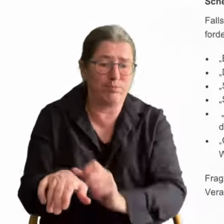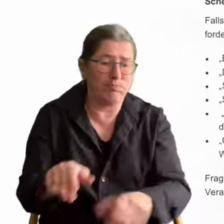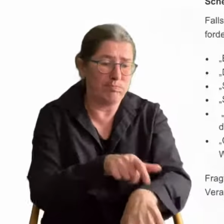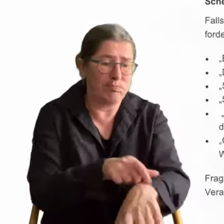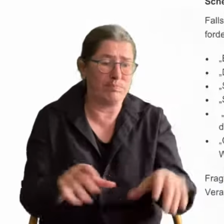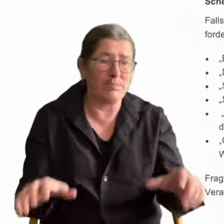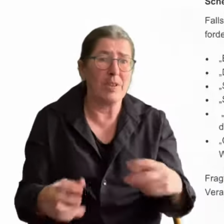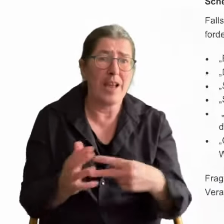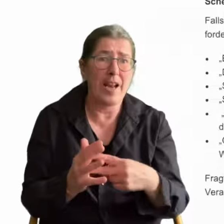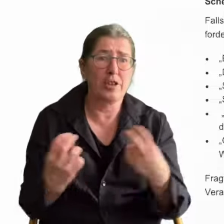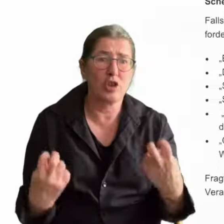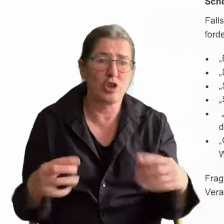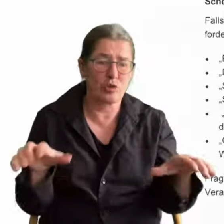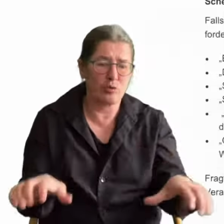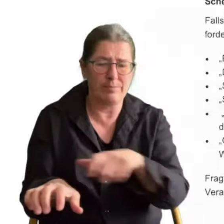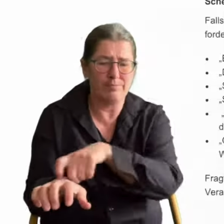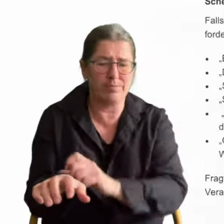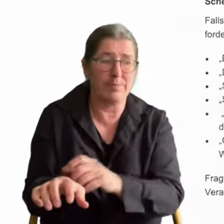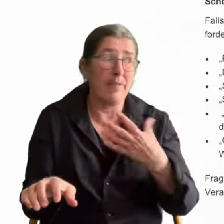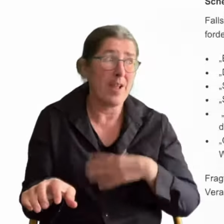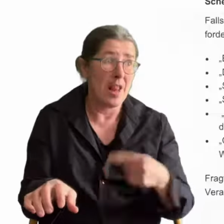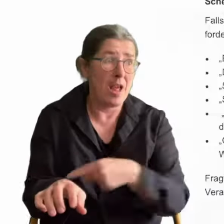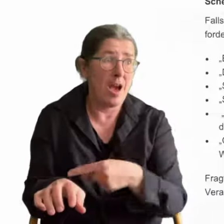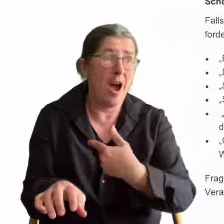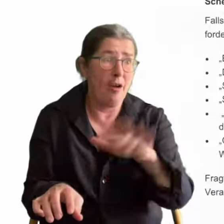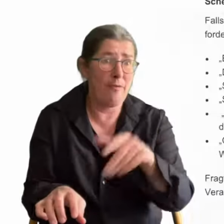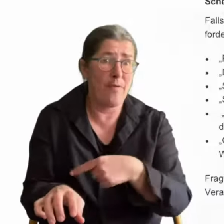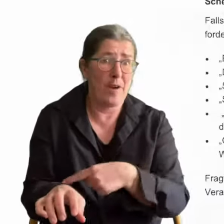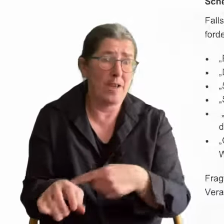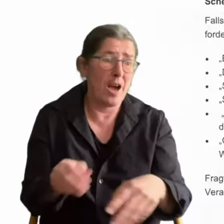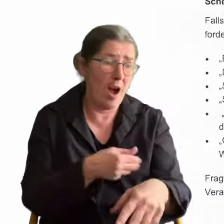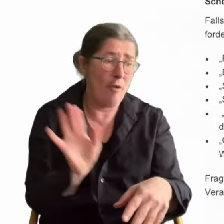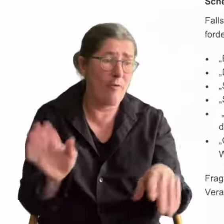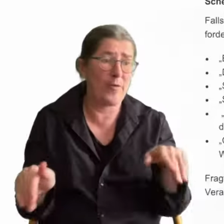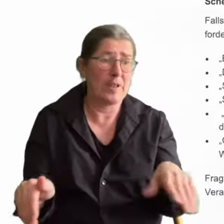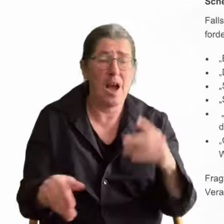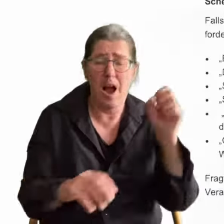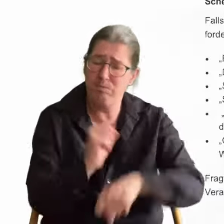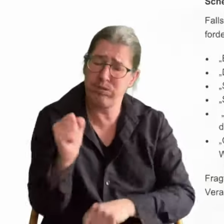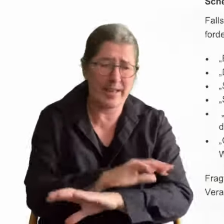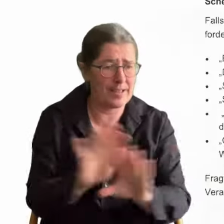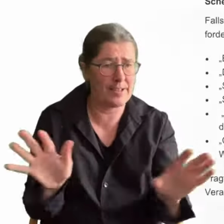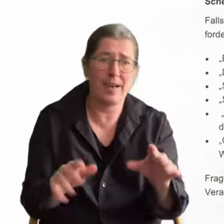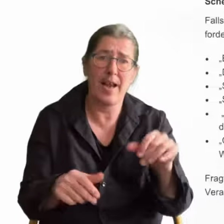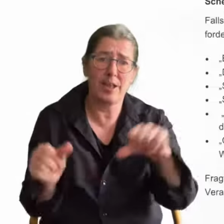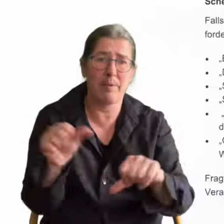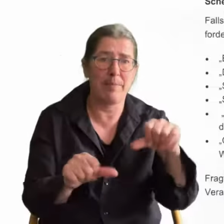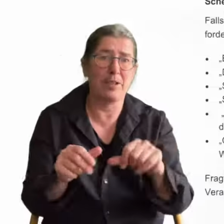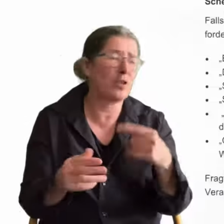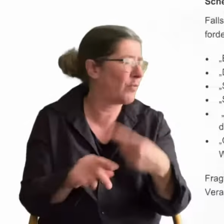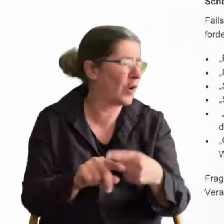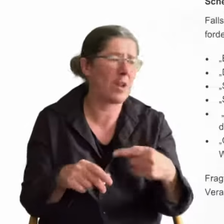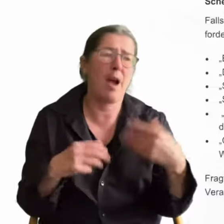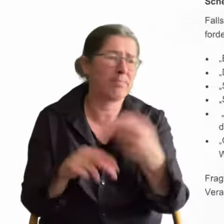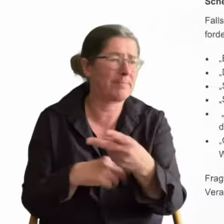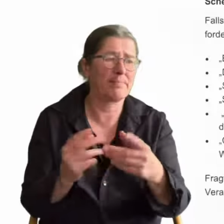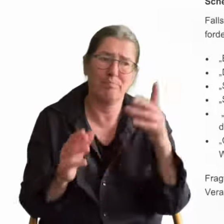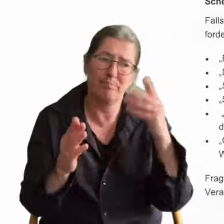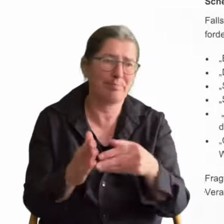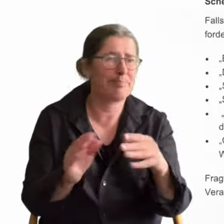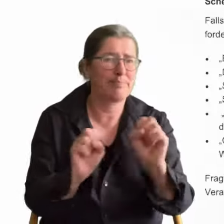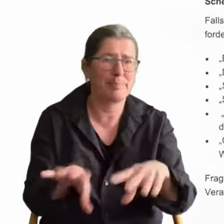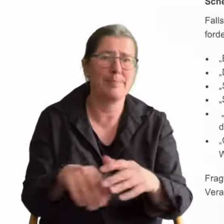das heißt er war ja an einem elektrischen stuhl fixiert und hat jetzt verlangt das experiment abzubrechen und dass man ihn sofort los macht und er